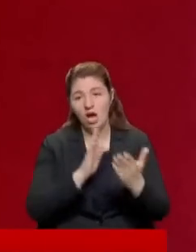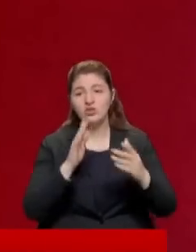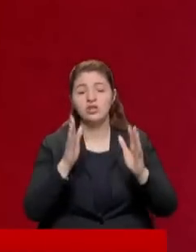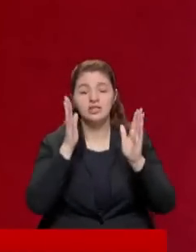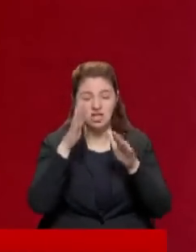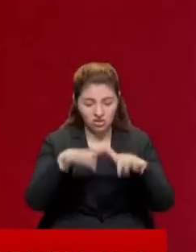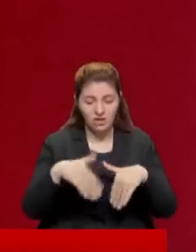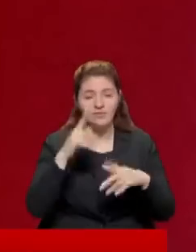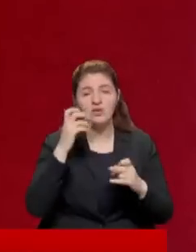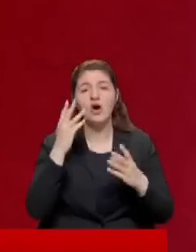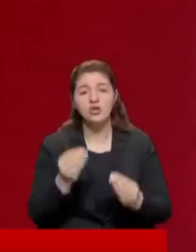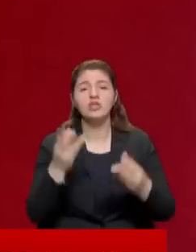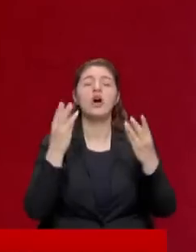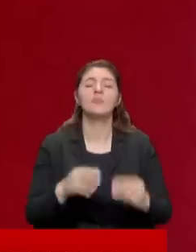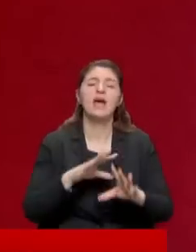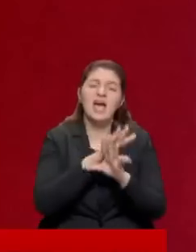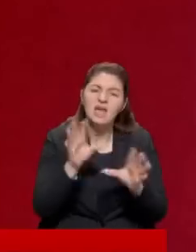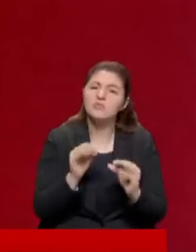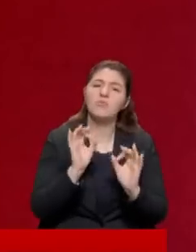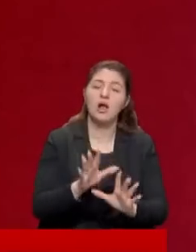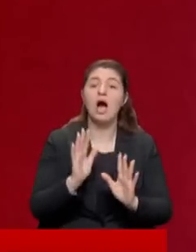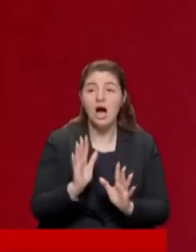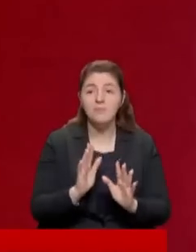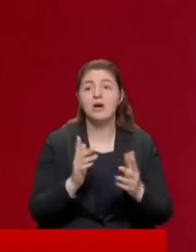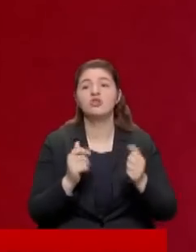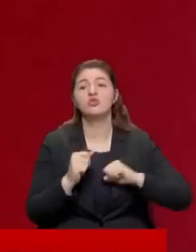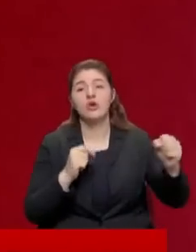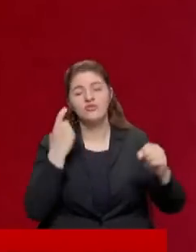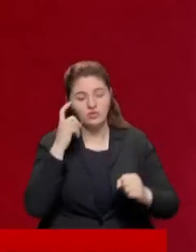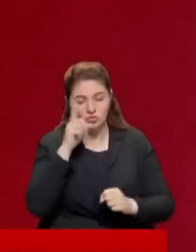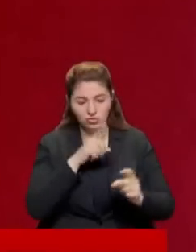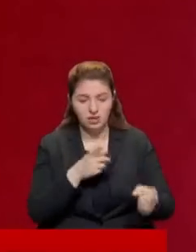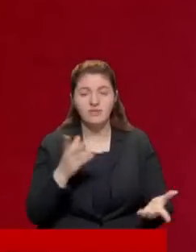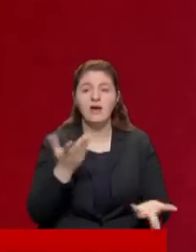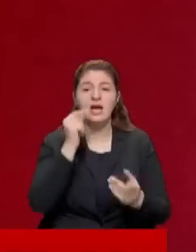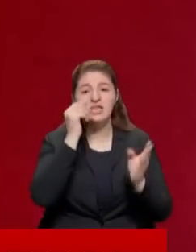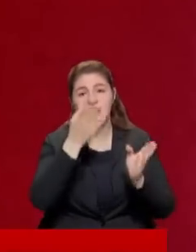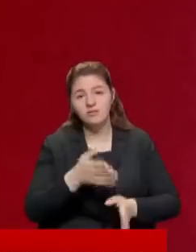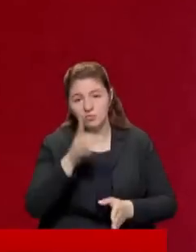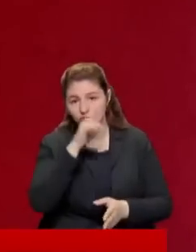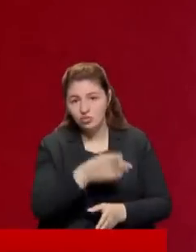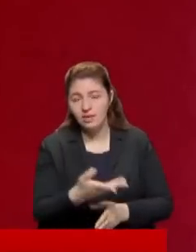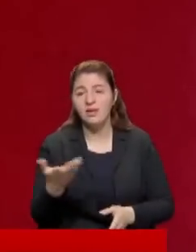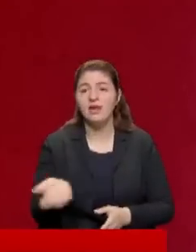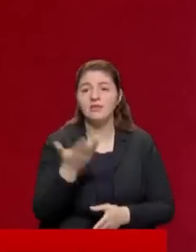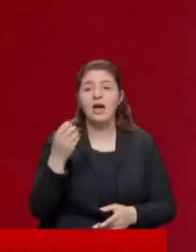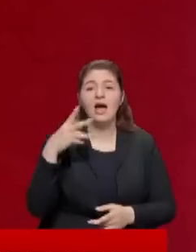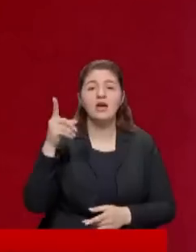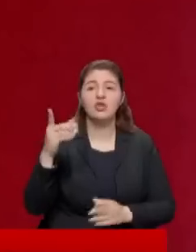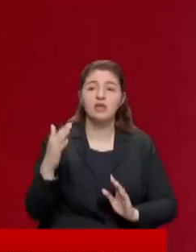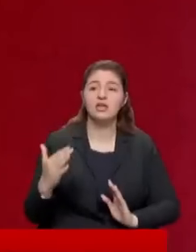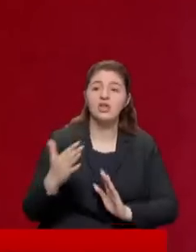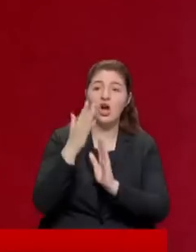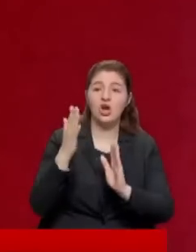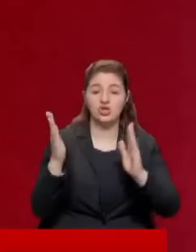seccade fotoğrafı olsaydı da olmasaydı da zaten, ama sol fikriyattan dolayı, ama Kemal Bey'in kimliğinden dolayı, ama Tayyip Erdoğan'a